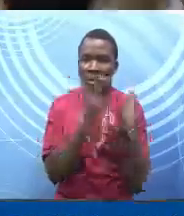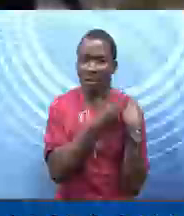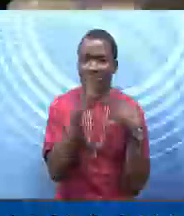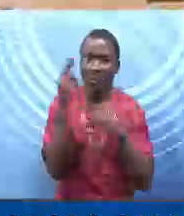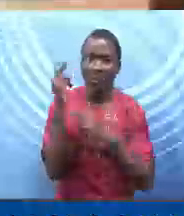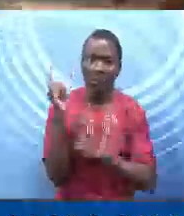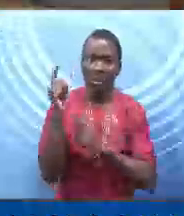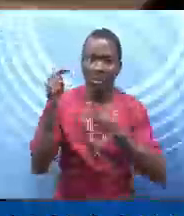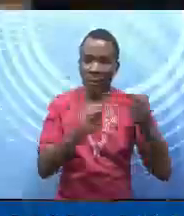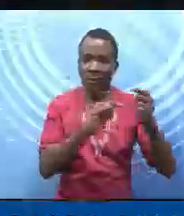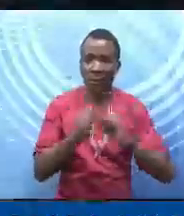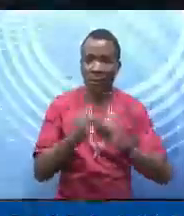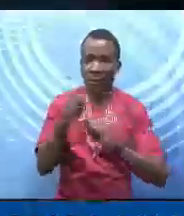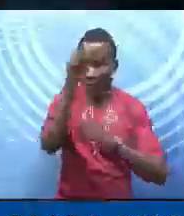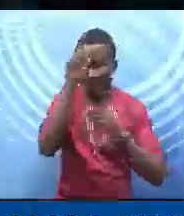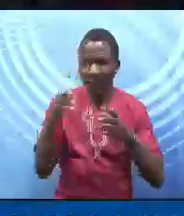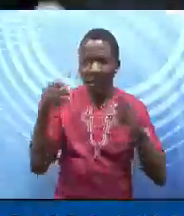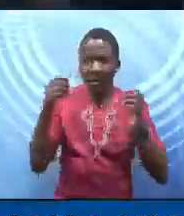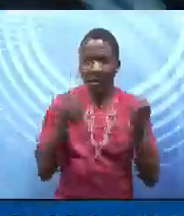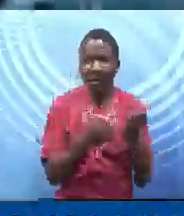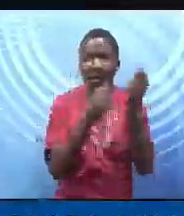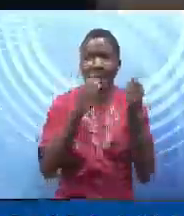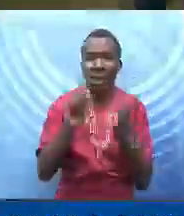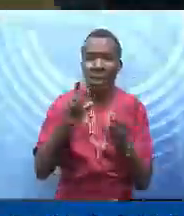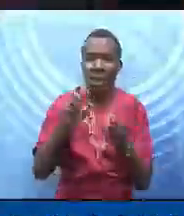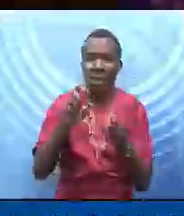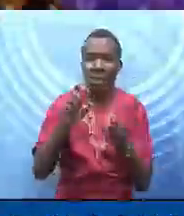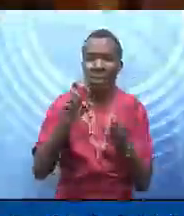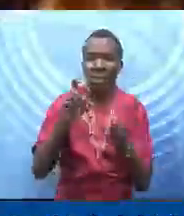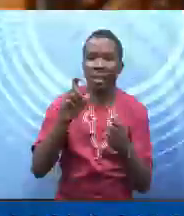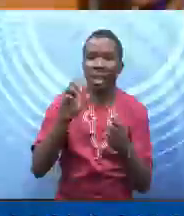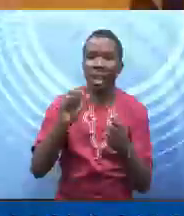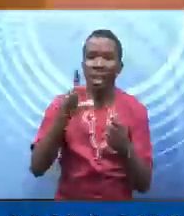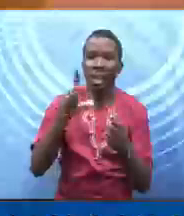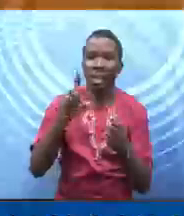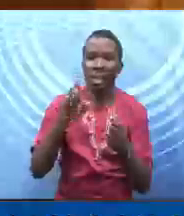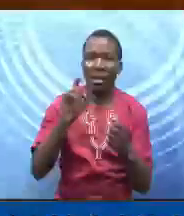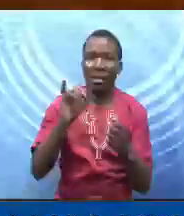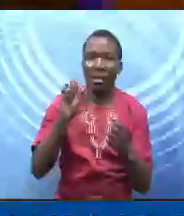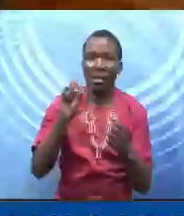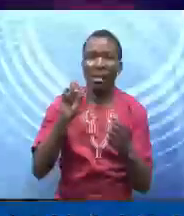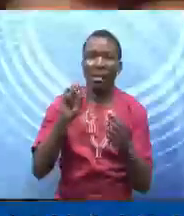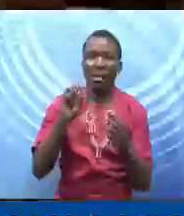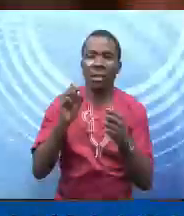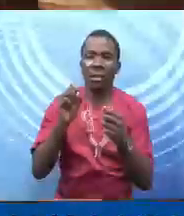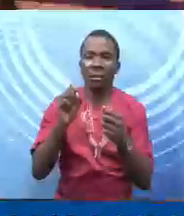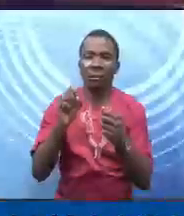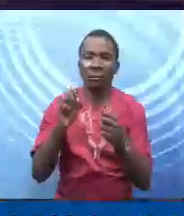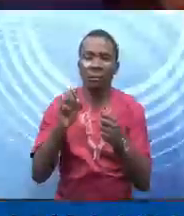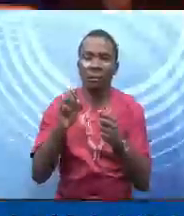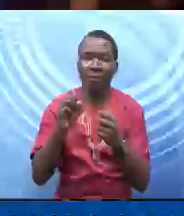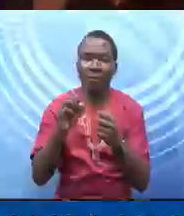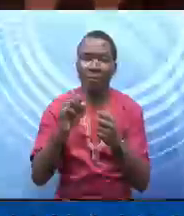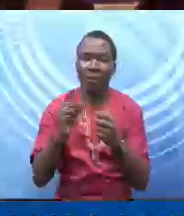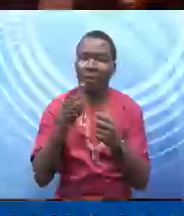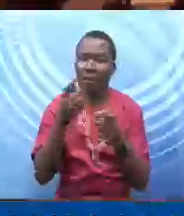biriwe bashyamirana n'abaturage bashyigikiye Alex Navalny, uwa mbere mu batavuga rumwe n'ubutegetsi bw'igihugu cy'Uburusiya